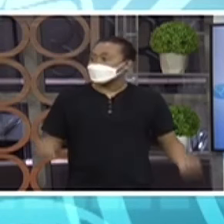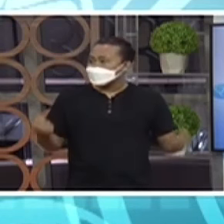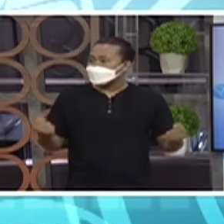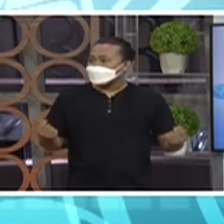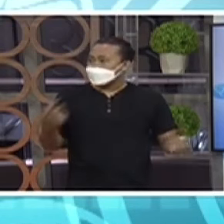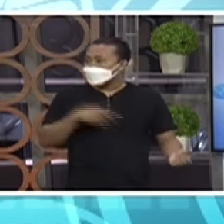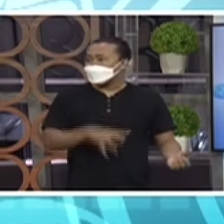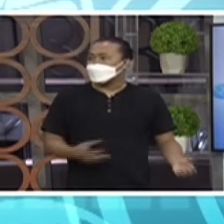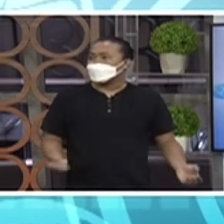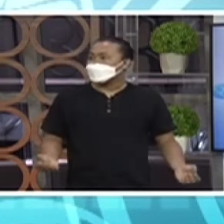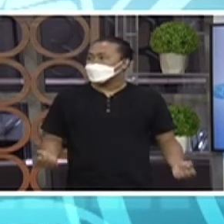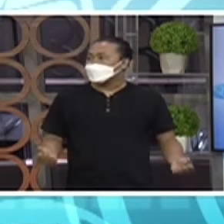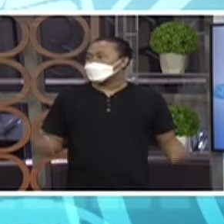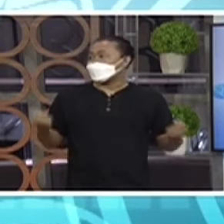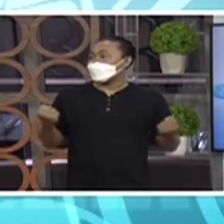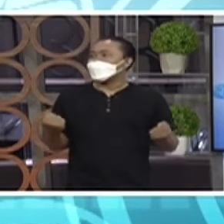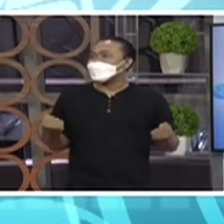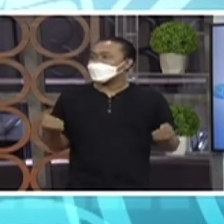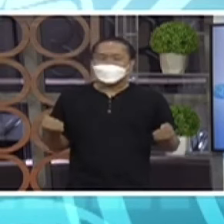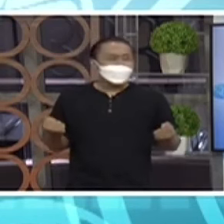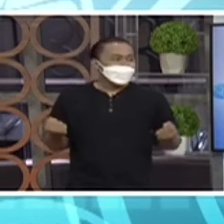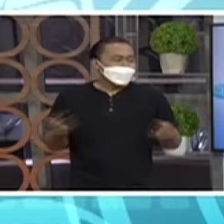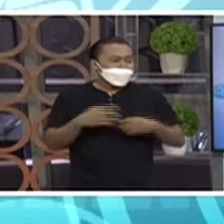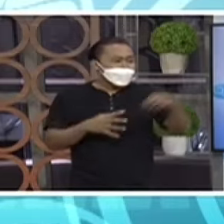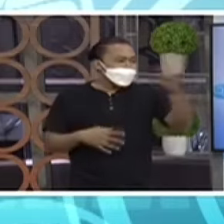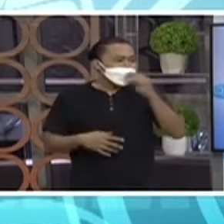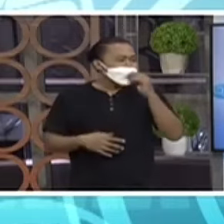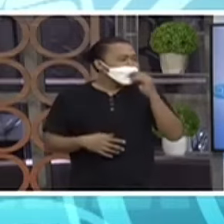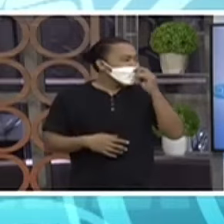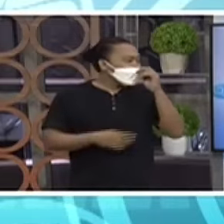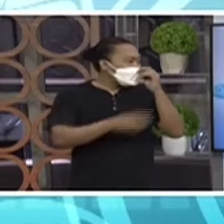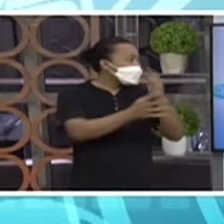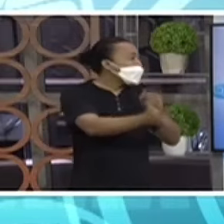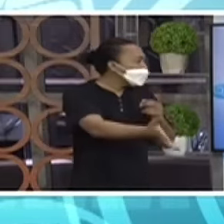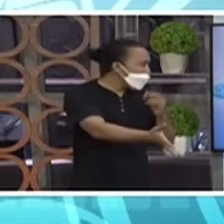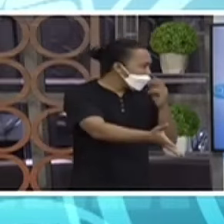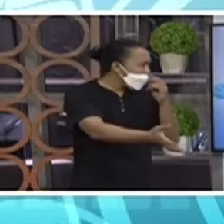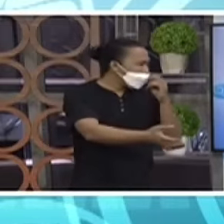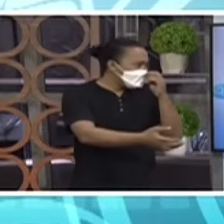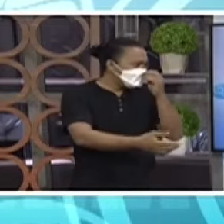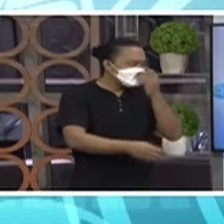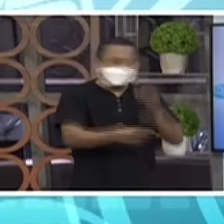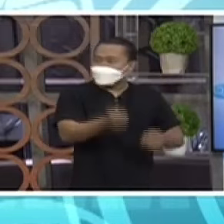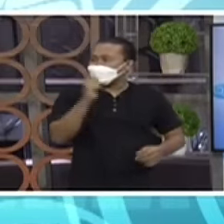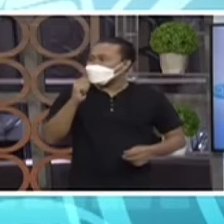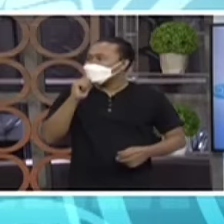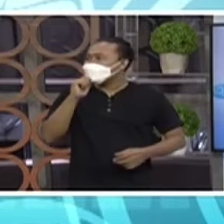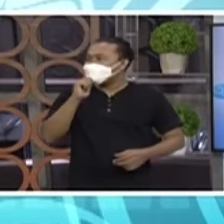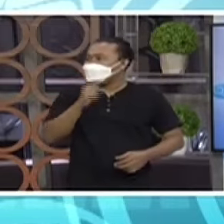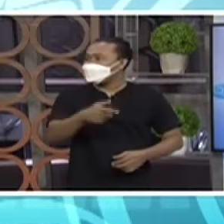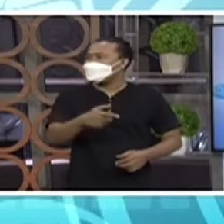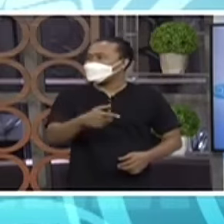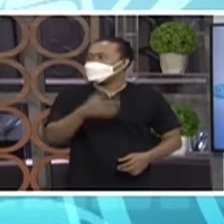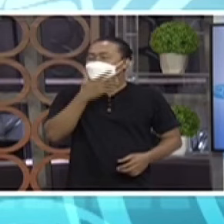oleh oksigen atau udara tadi itu sudah tenaga dalam gitu tenaga luar ya mungkin alat bantu ya Dok alat bantu traktor gitu